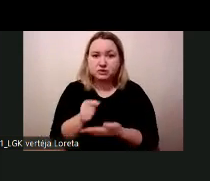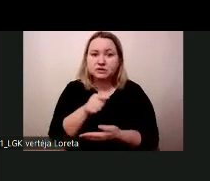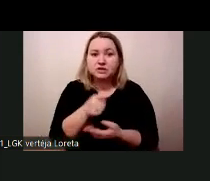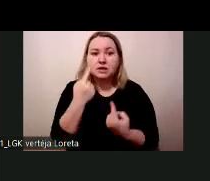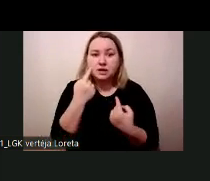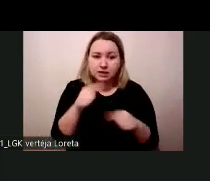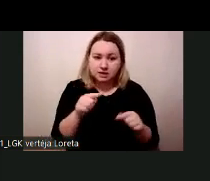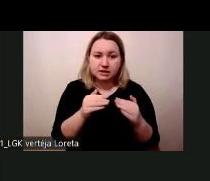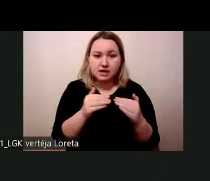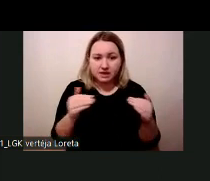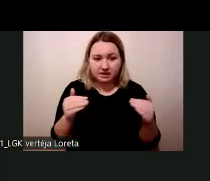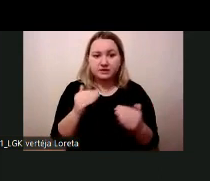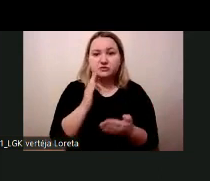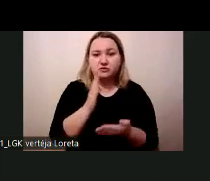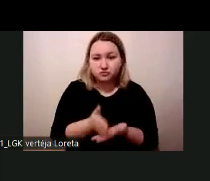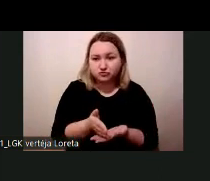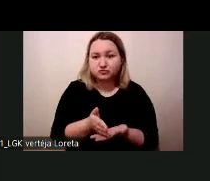lygis